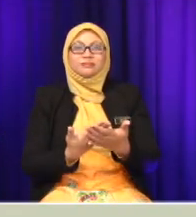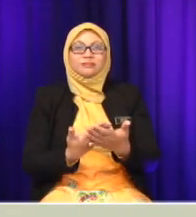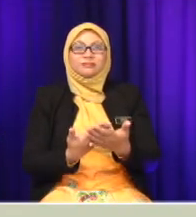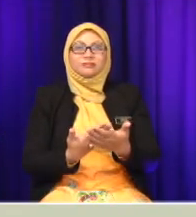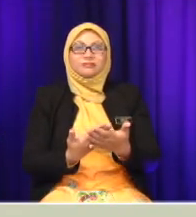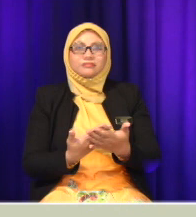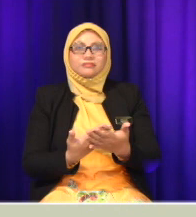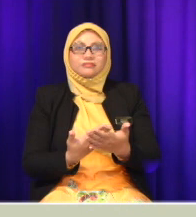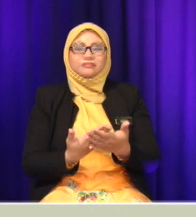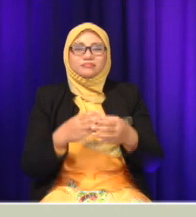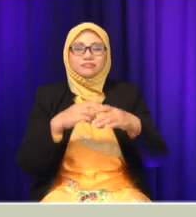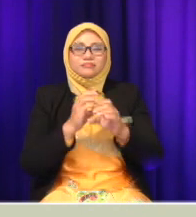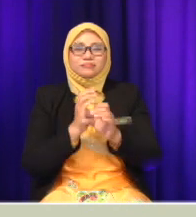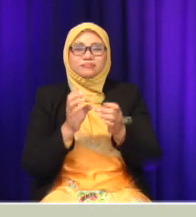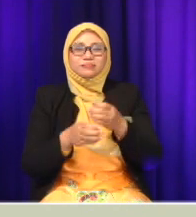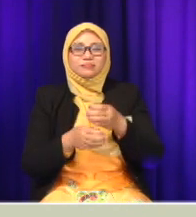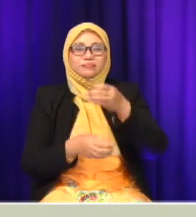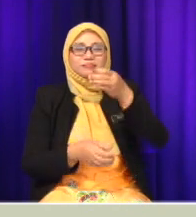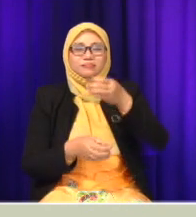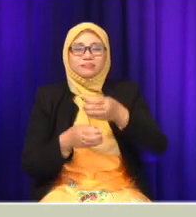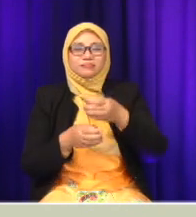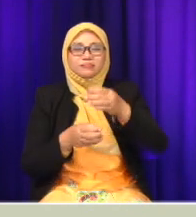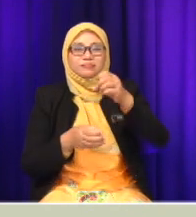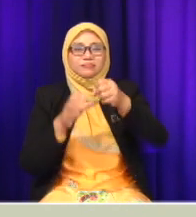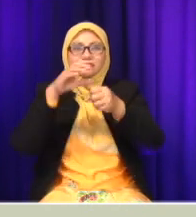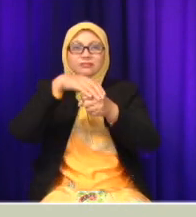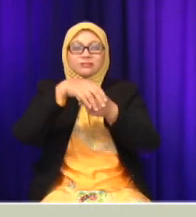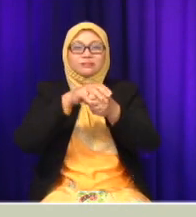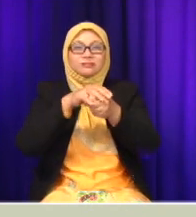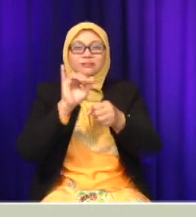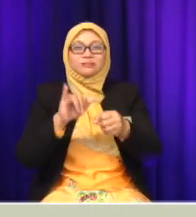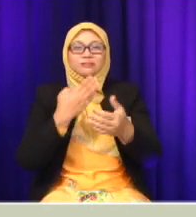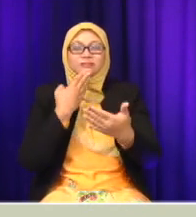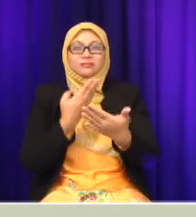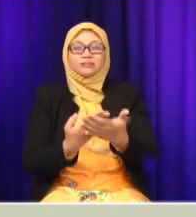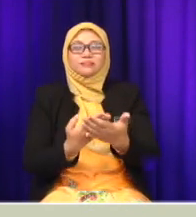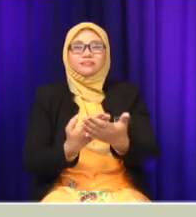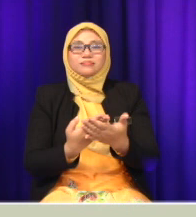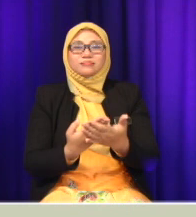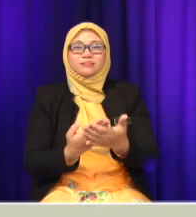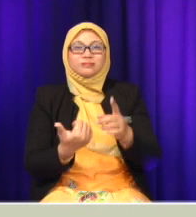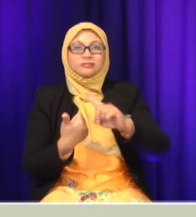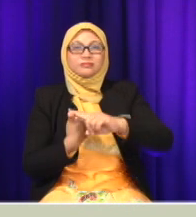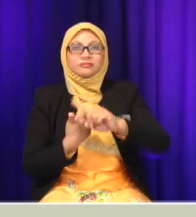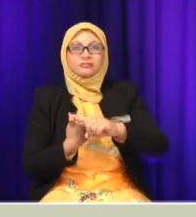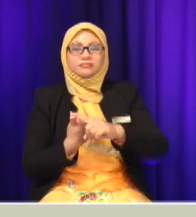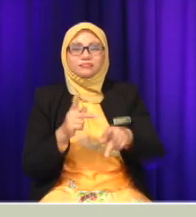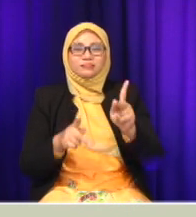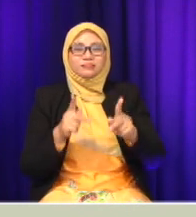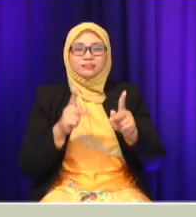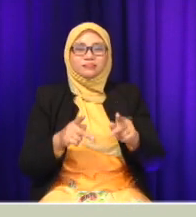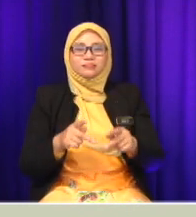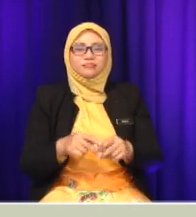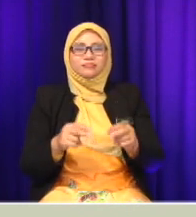permukaan in dengan kepala silinder itu adalah yang terbaik yang pertama yang kedua sekiranya terlalu